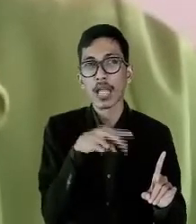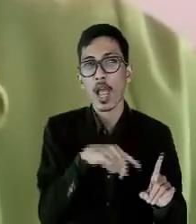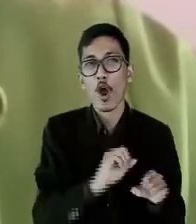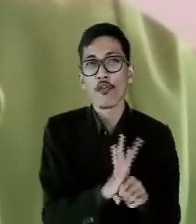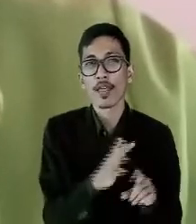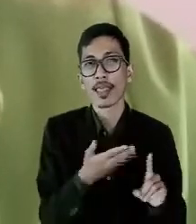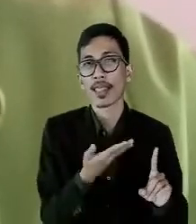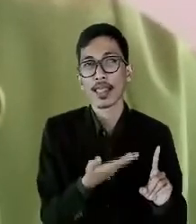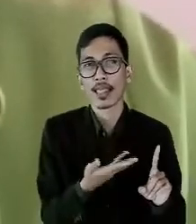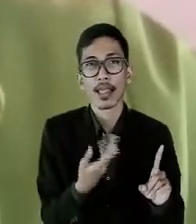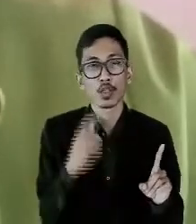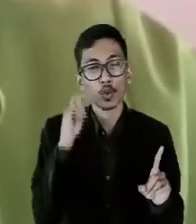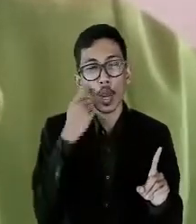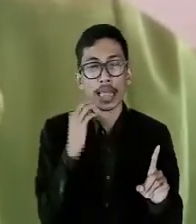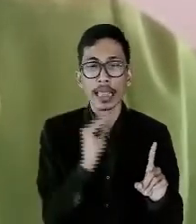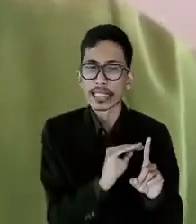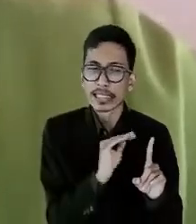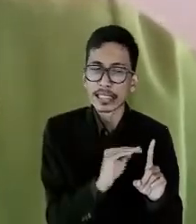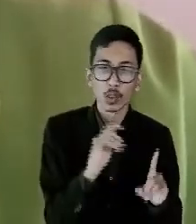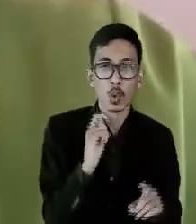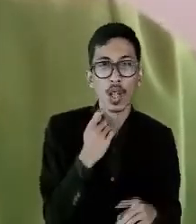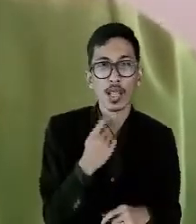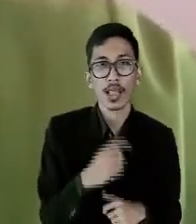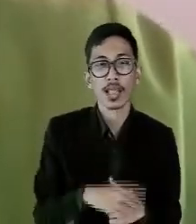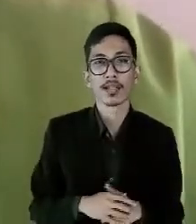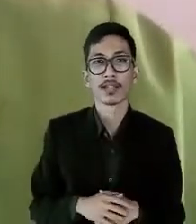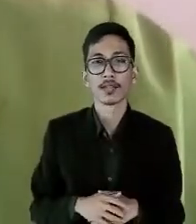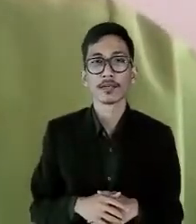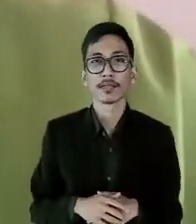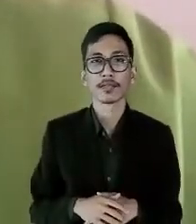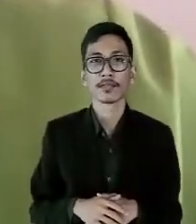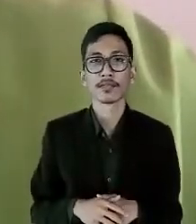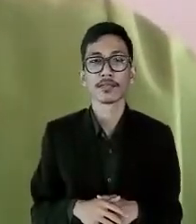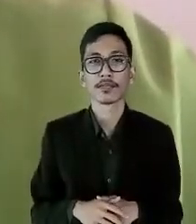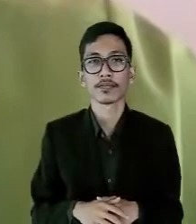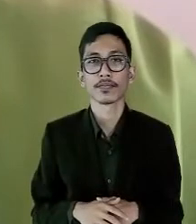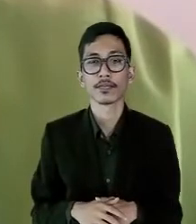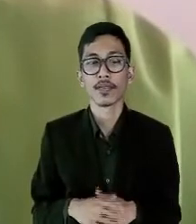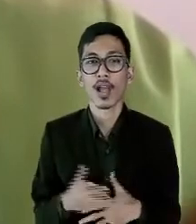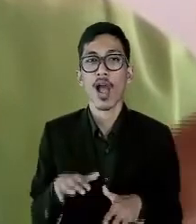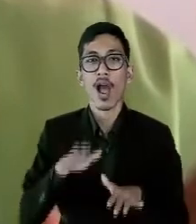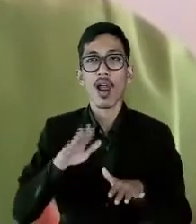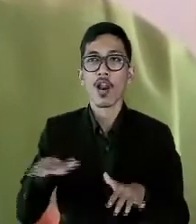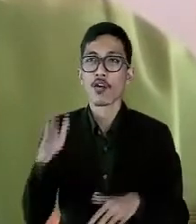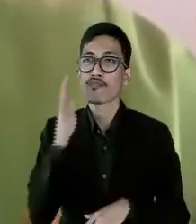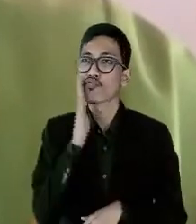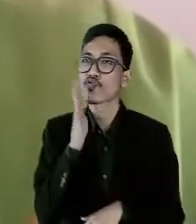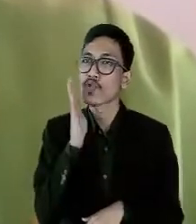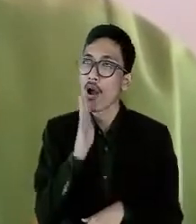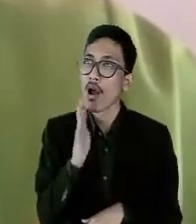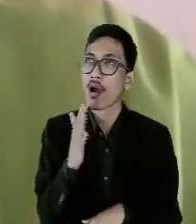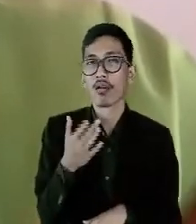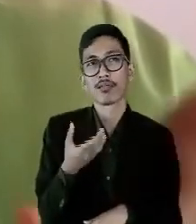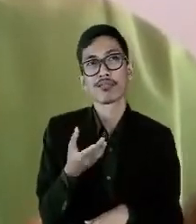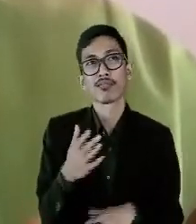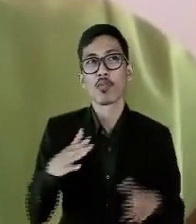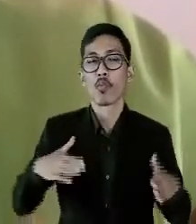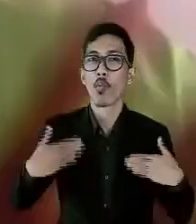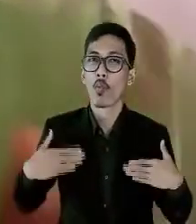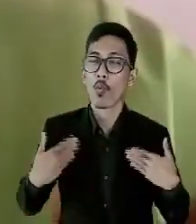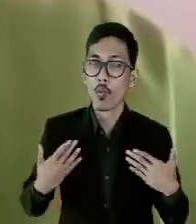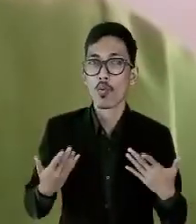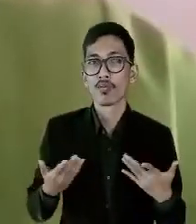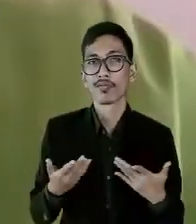Kalau untuk semua ya, yang lapisan masyarakat ya, pada anak muda yang antusias,